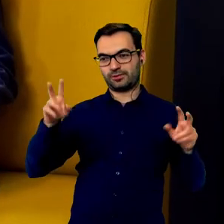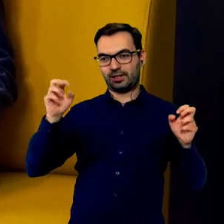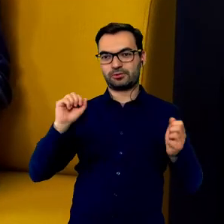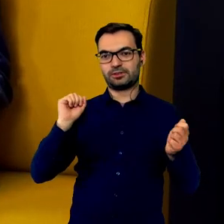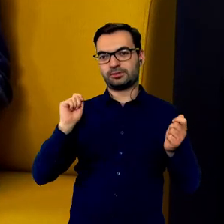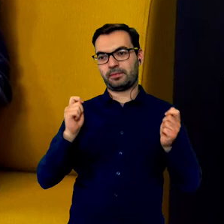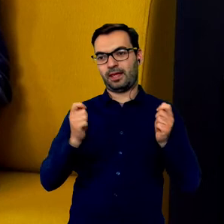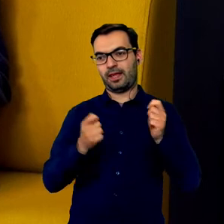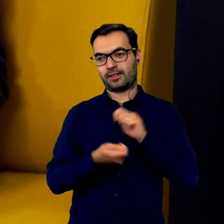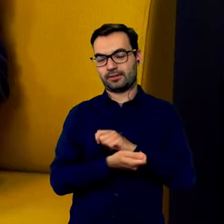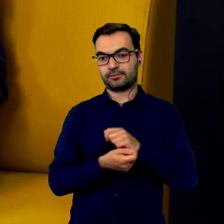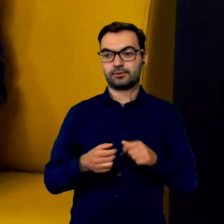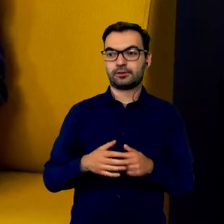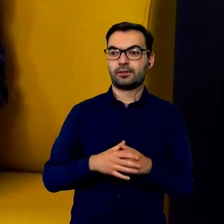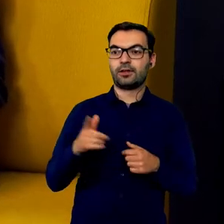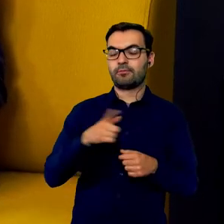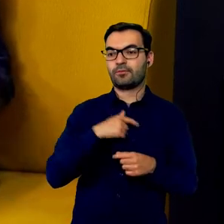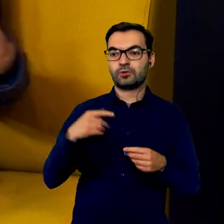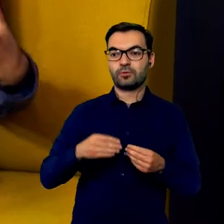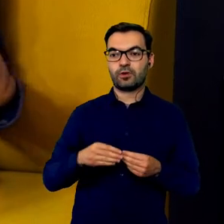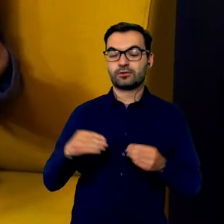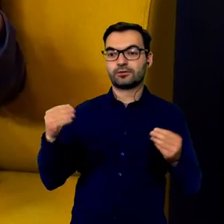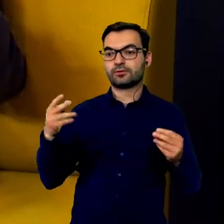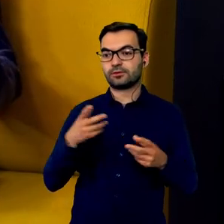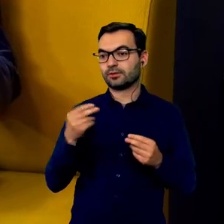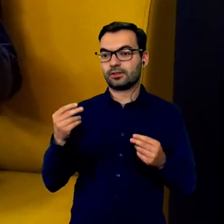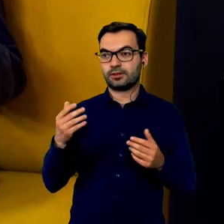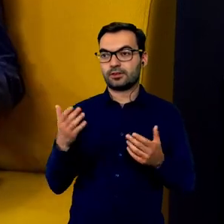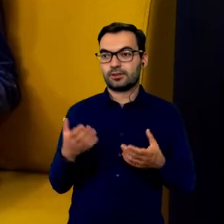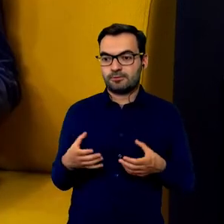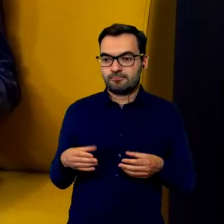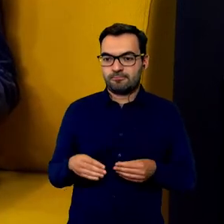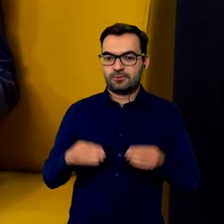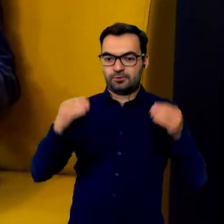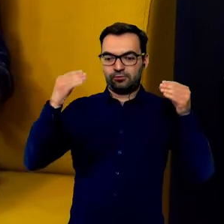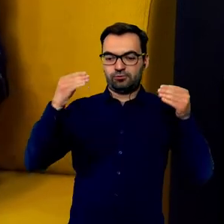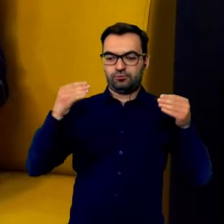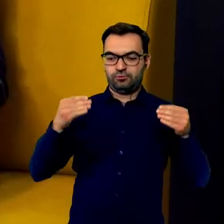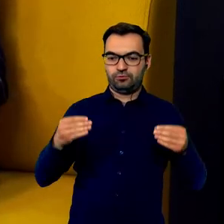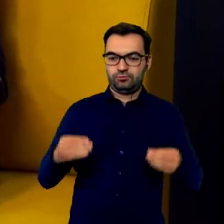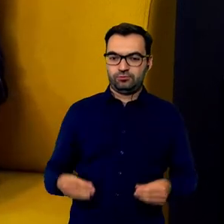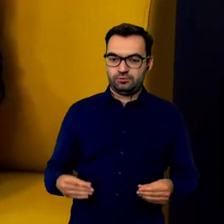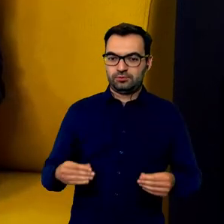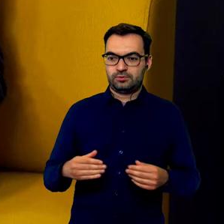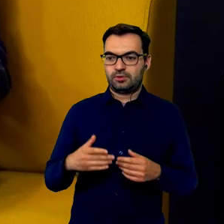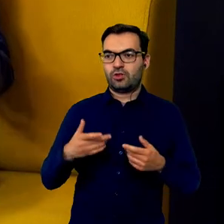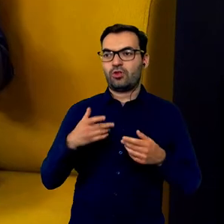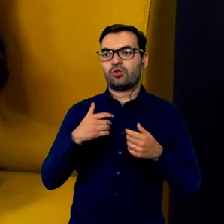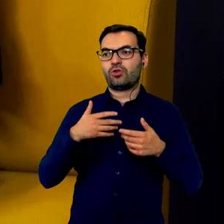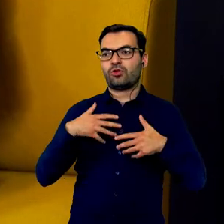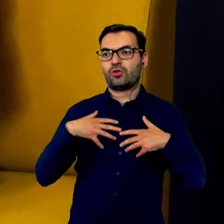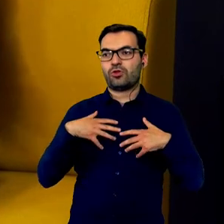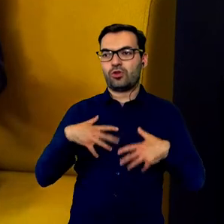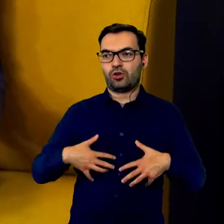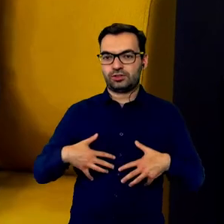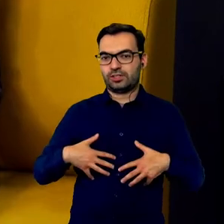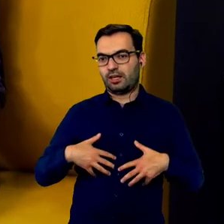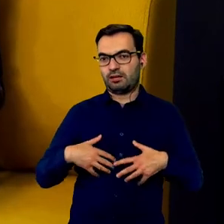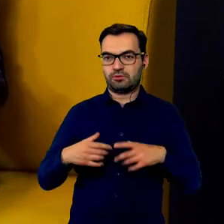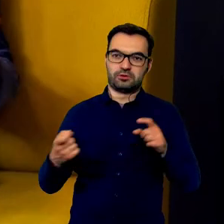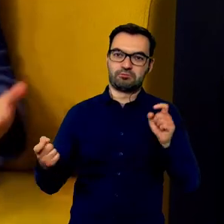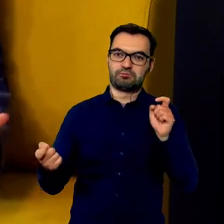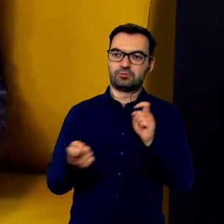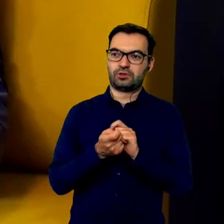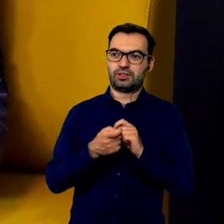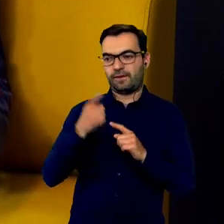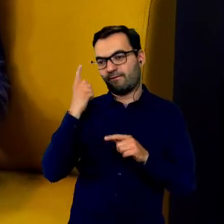zmieniło. Mamy się rozwijać, a nie obudowywać twierdzą tożsamości przeciwko